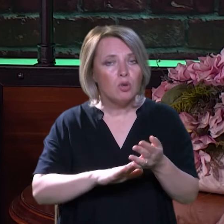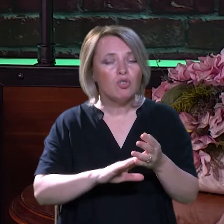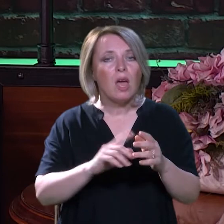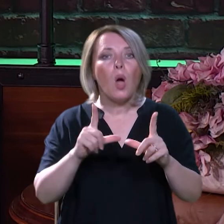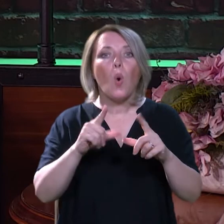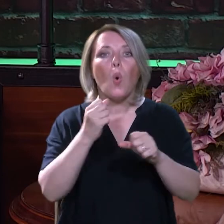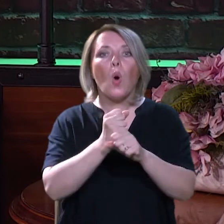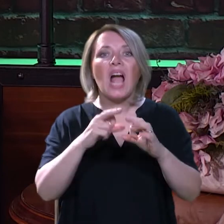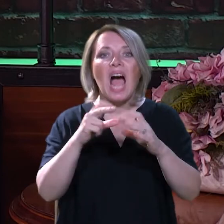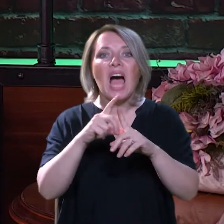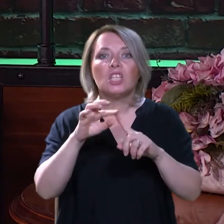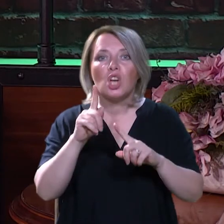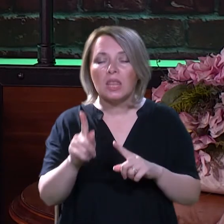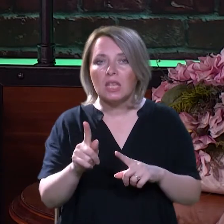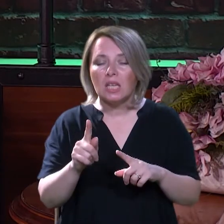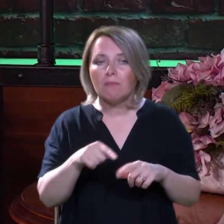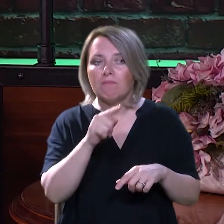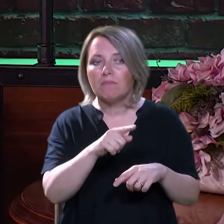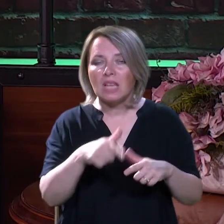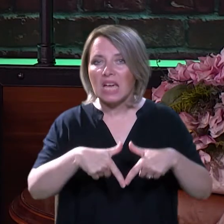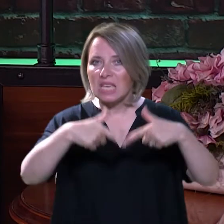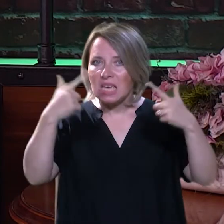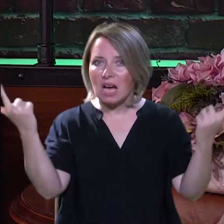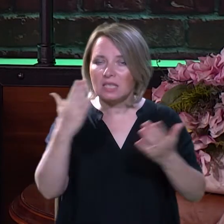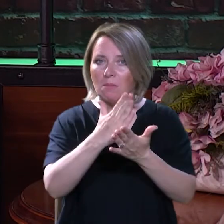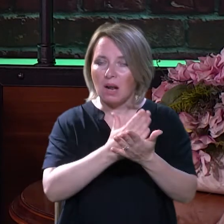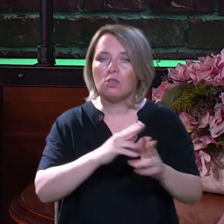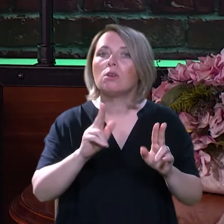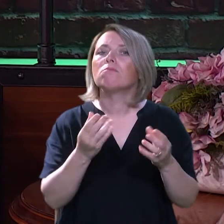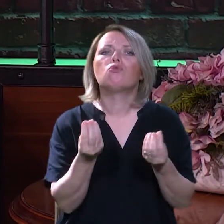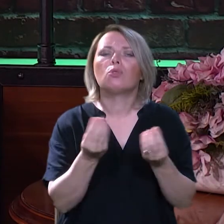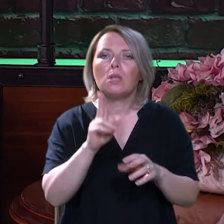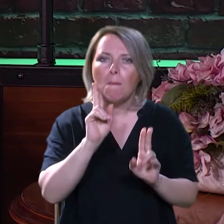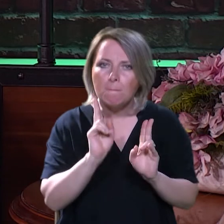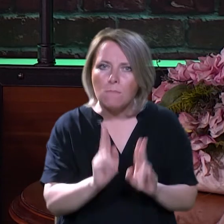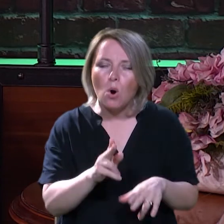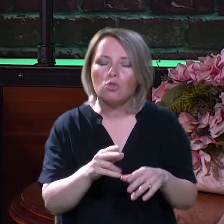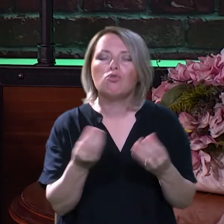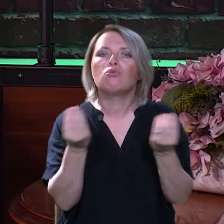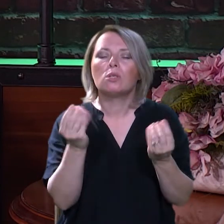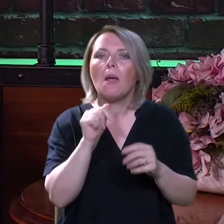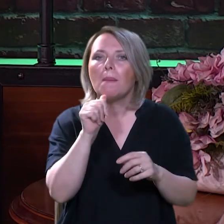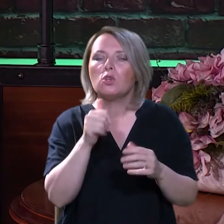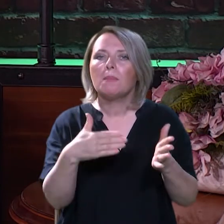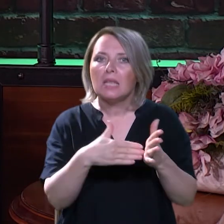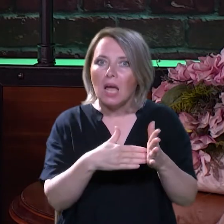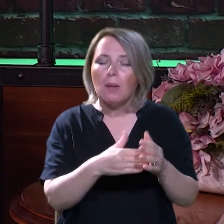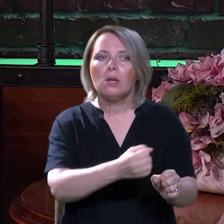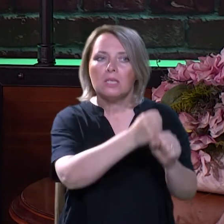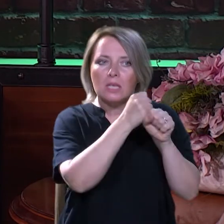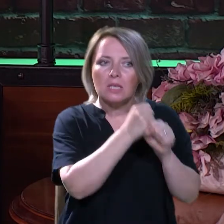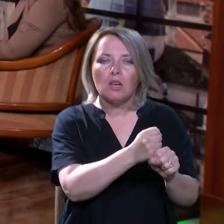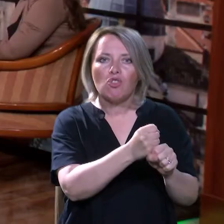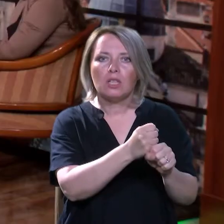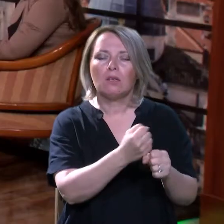nekako činiti medvjeđu uslugu zapravo. Znači, ta neka jasna pravila što se može, što se ne može, bi trebalo držati